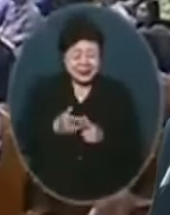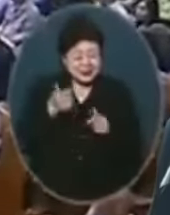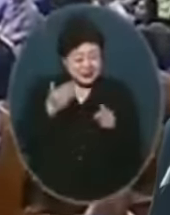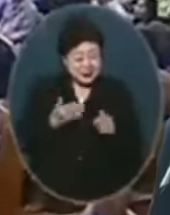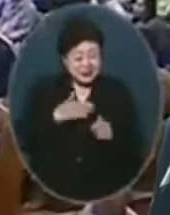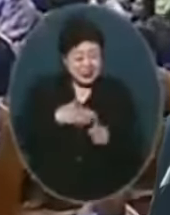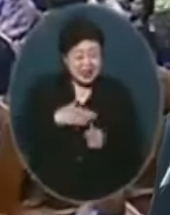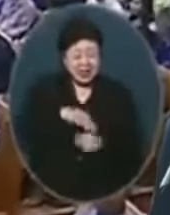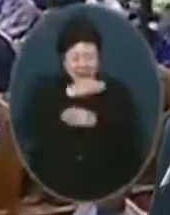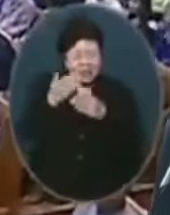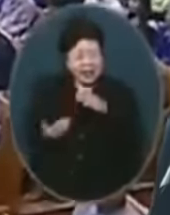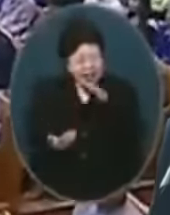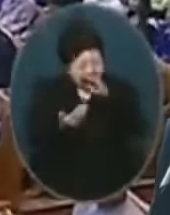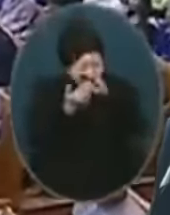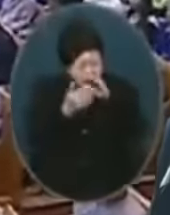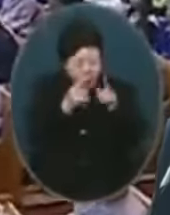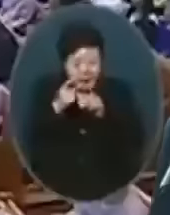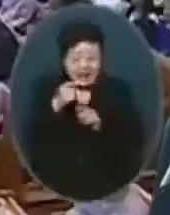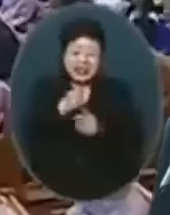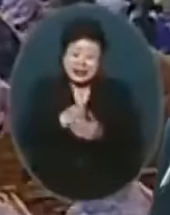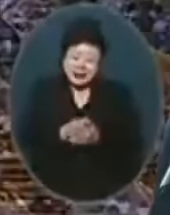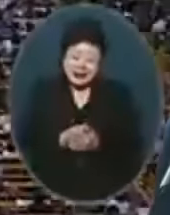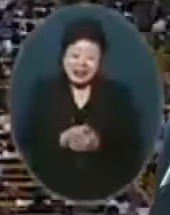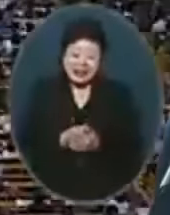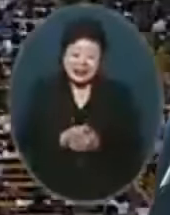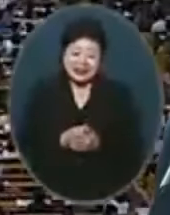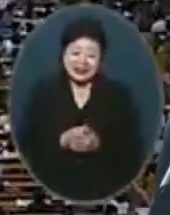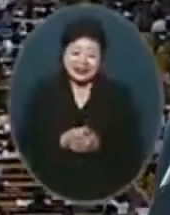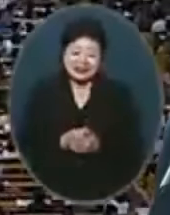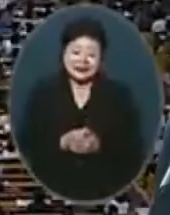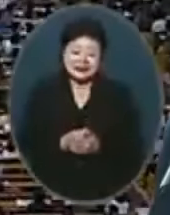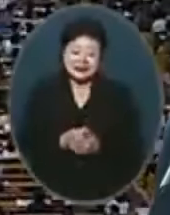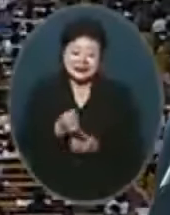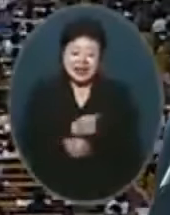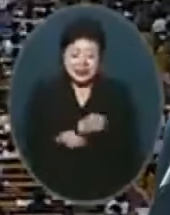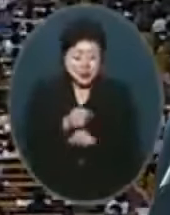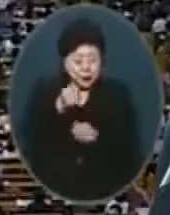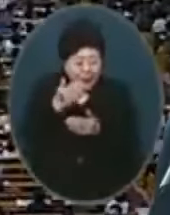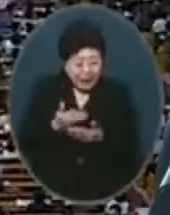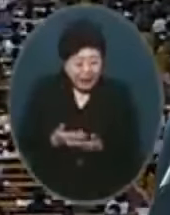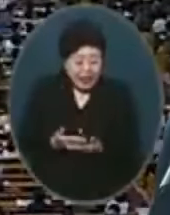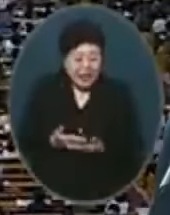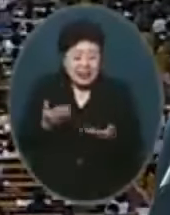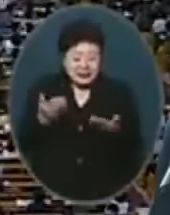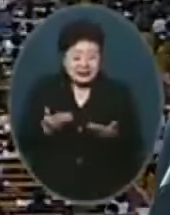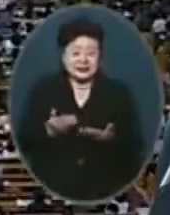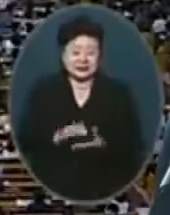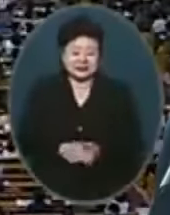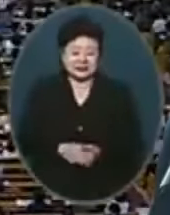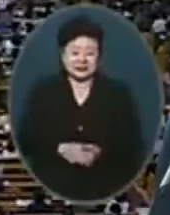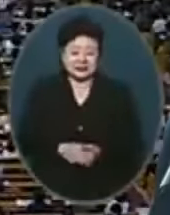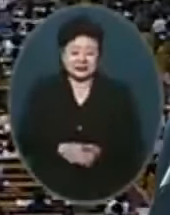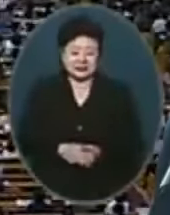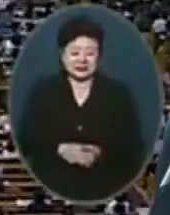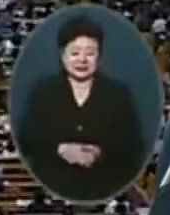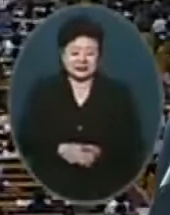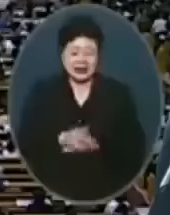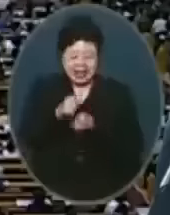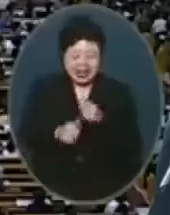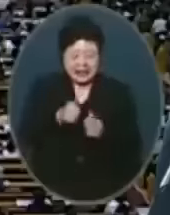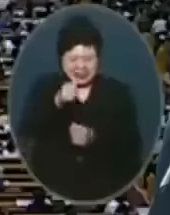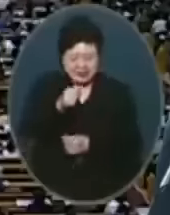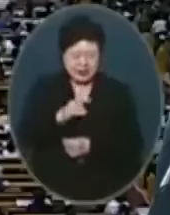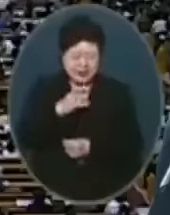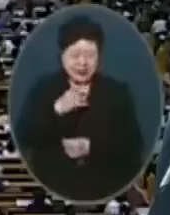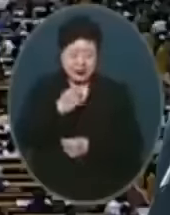예수님께서 내가 다 이루어 놓았다고 말씀하셨으므로 이 대속의 사역은 어느 누구도 할 수 없습니다. 오직